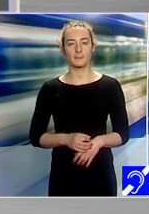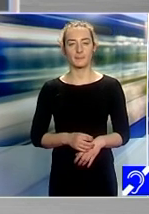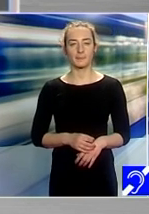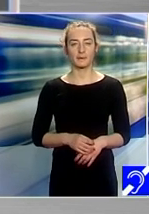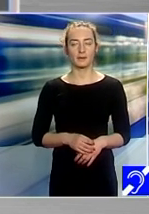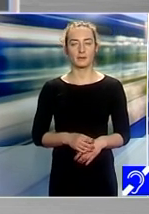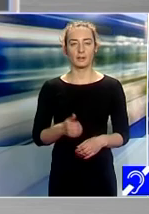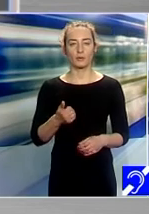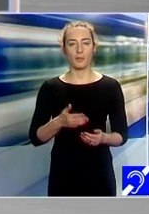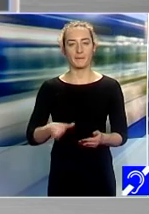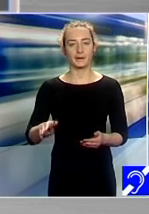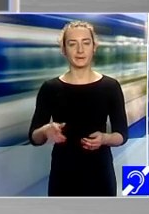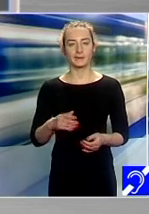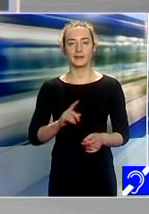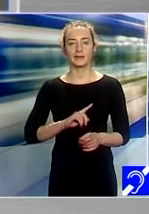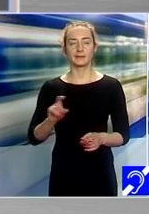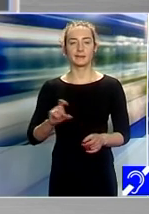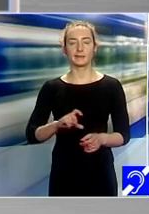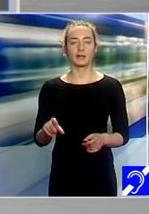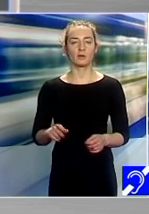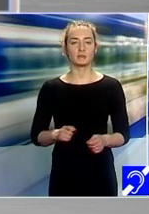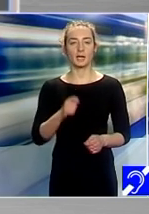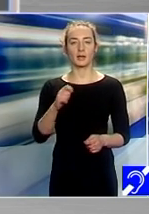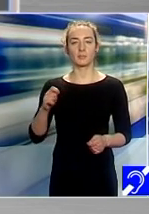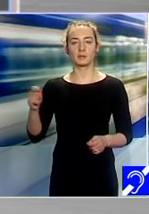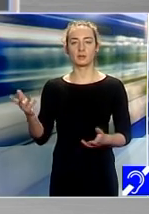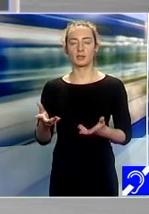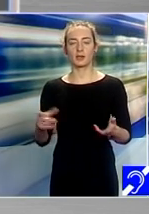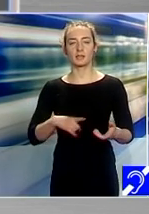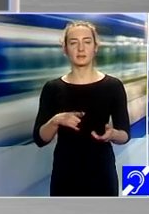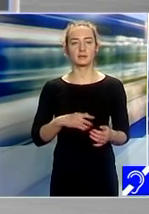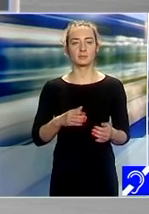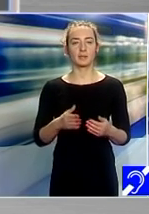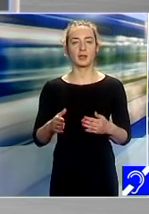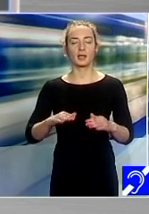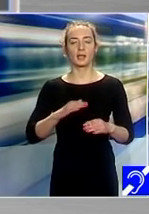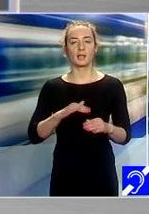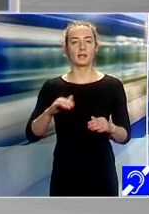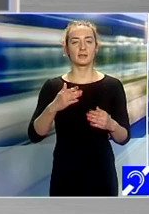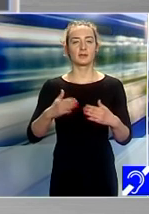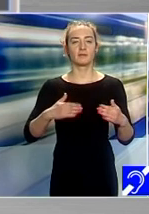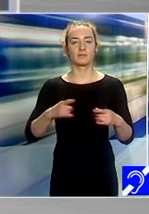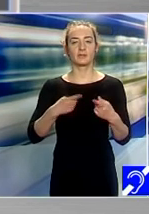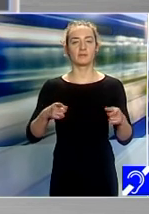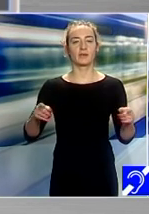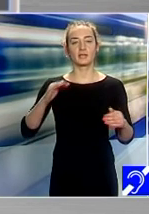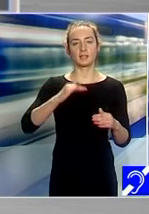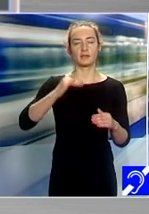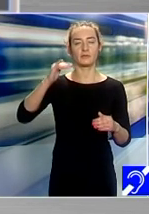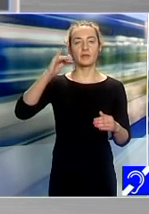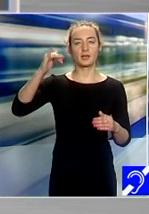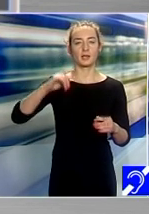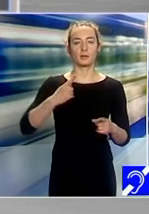Asta pe de o parte datorită campaniilor care se fac pe diverse niveluri, iar pe de altă parte se